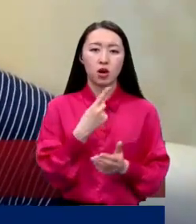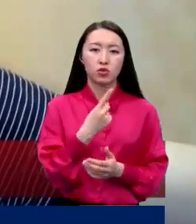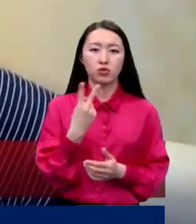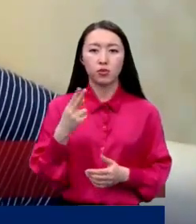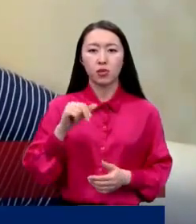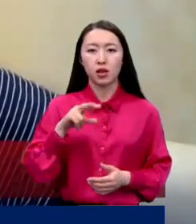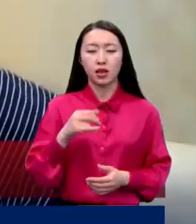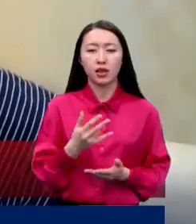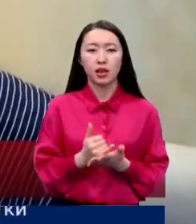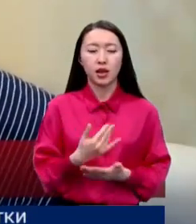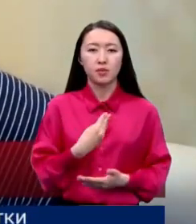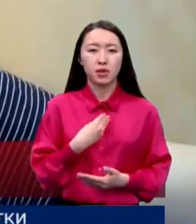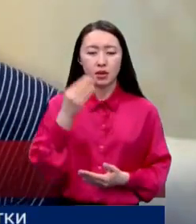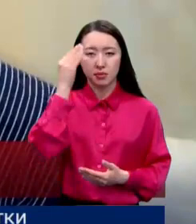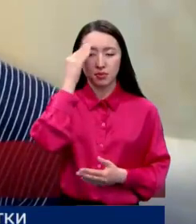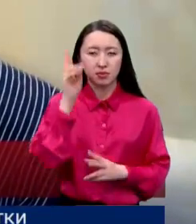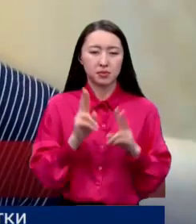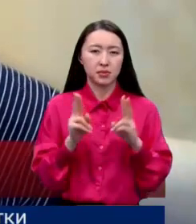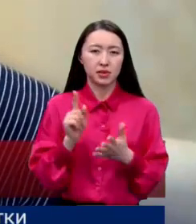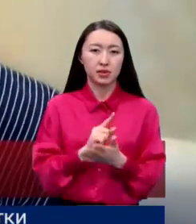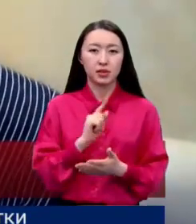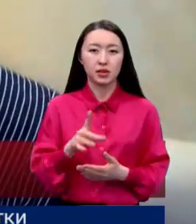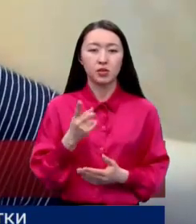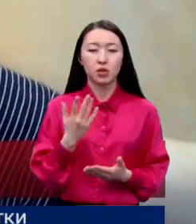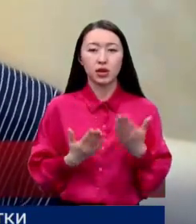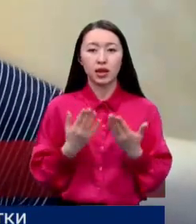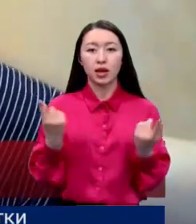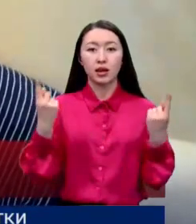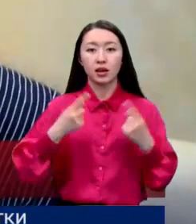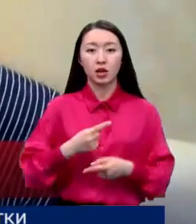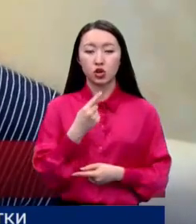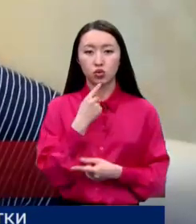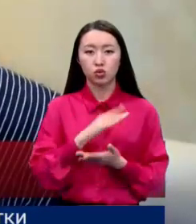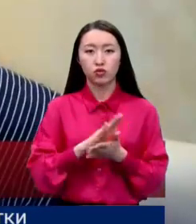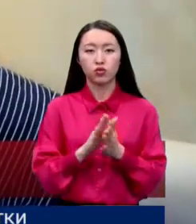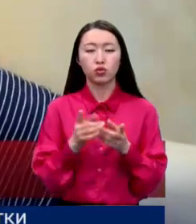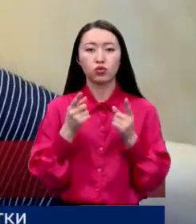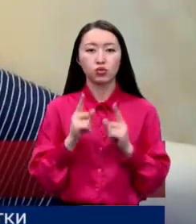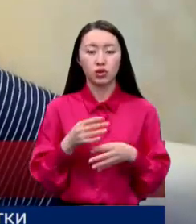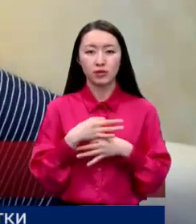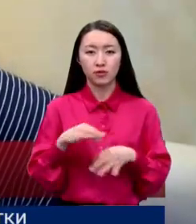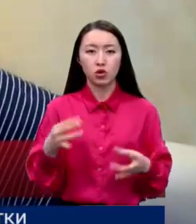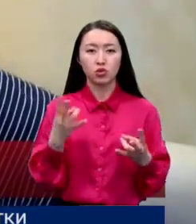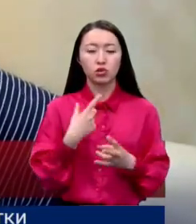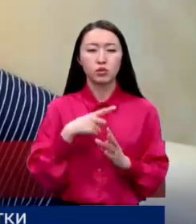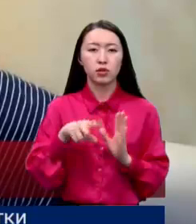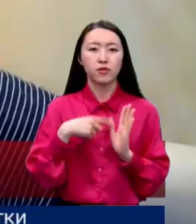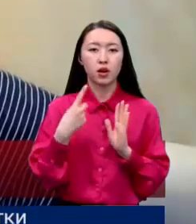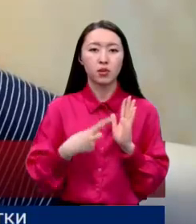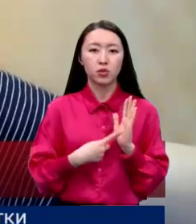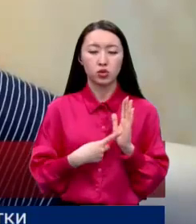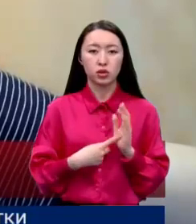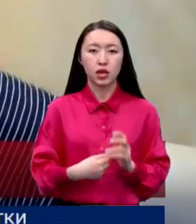для меня является не очень принципиальным. В случае политического кризиса в условиях реальной демократии надо задать себе вопрос.